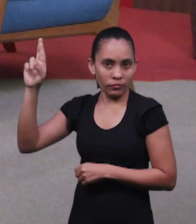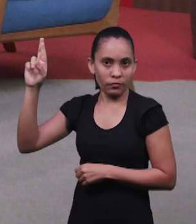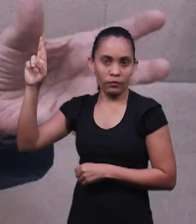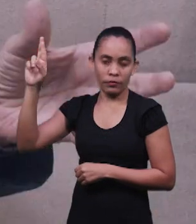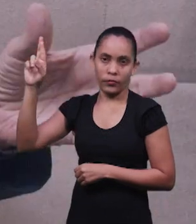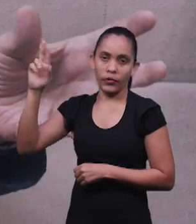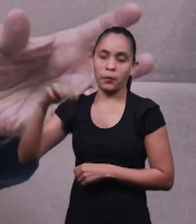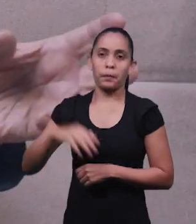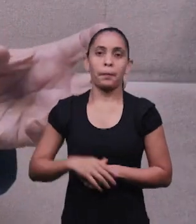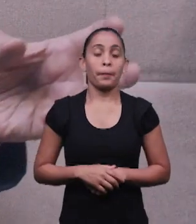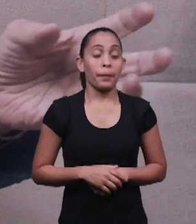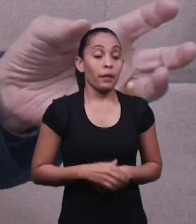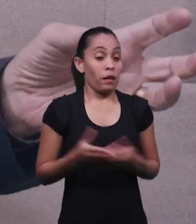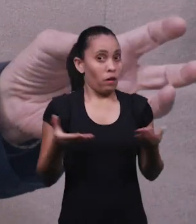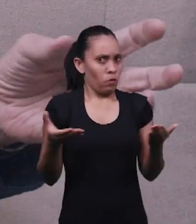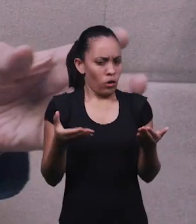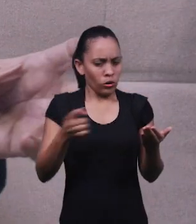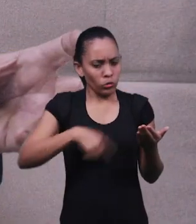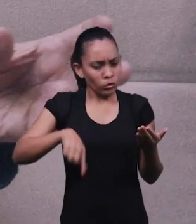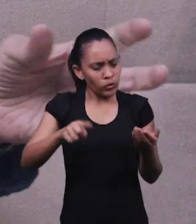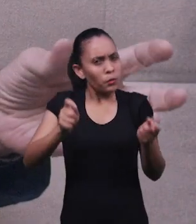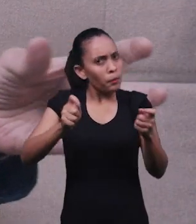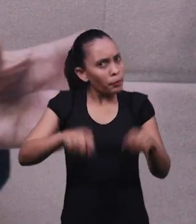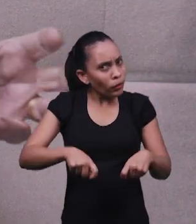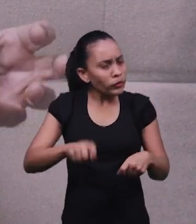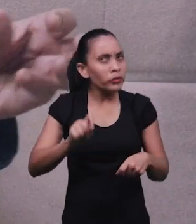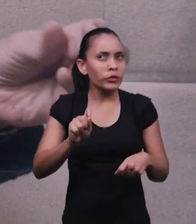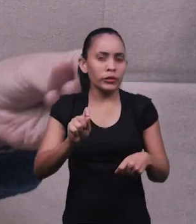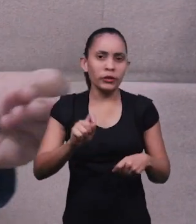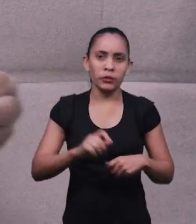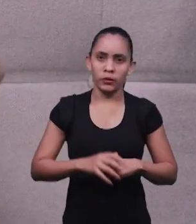cela, nous pouvons dire,